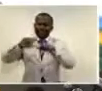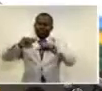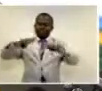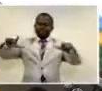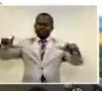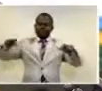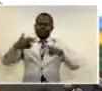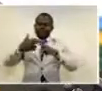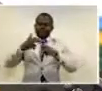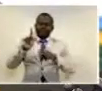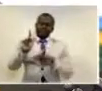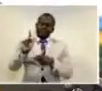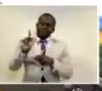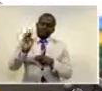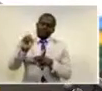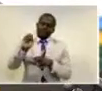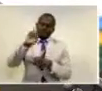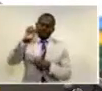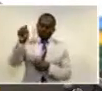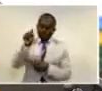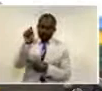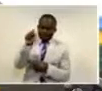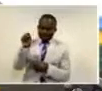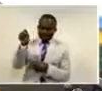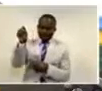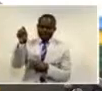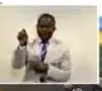bungana n'ibirometero kare